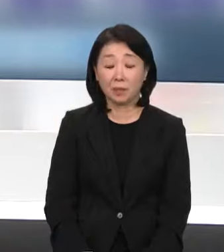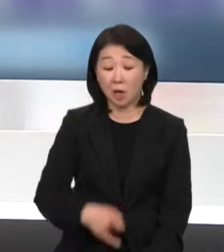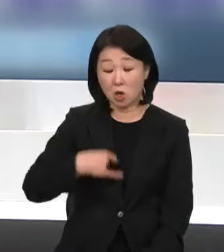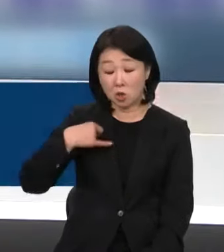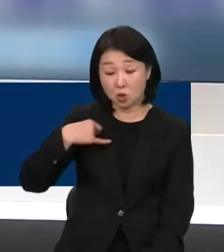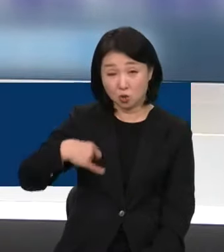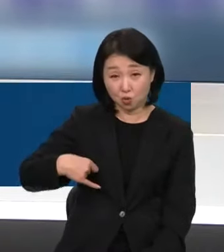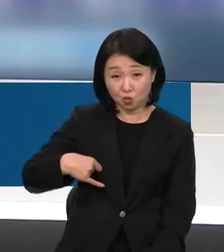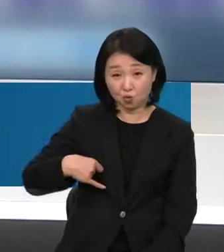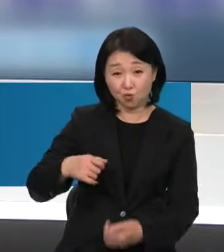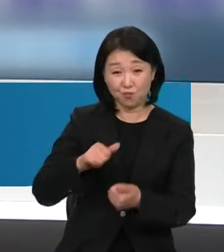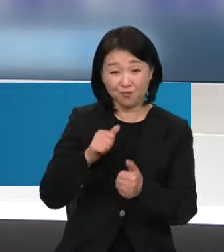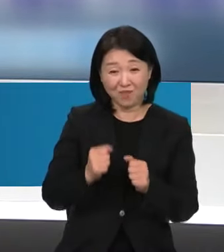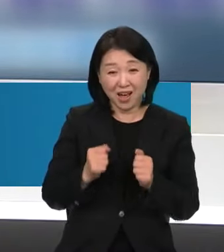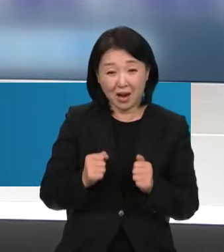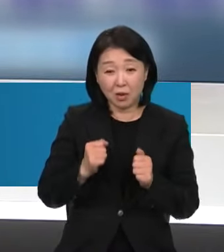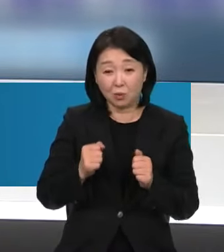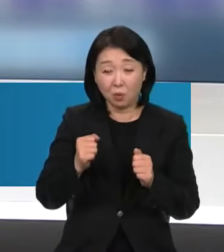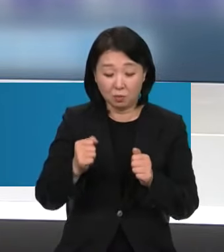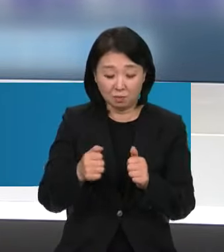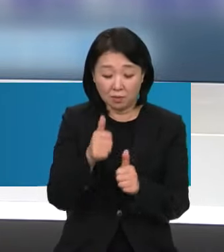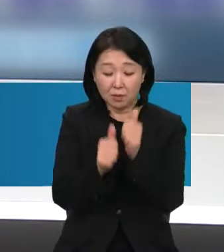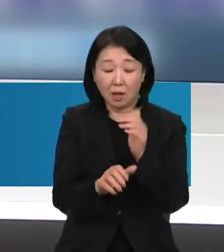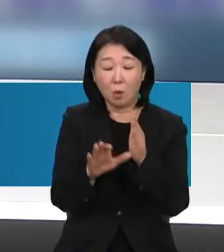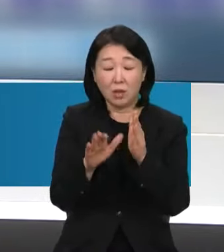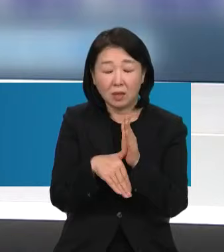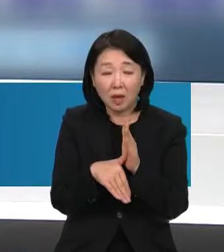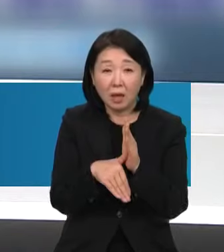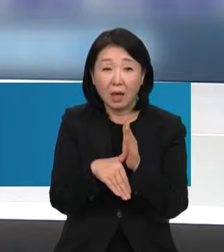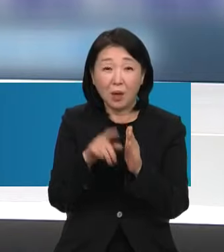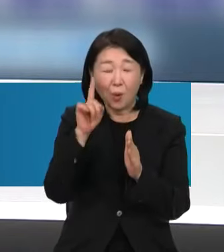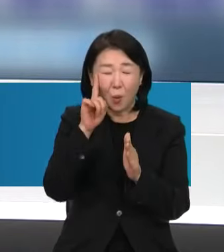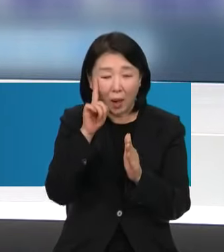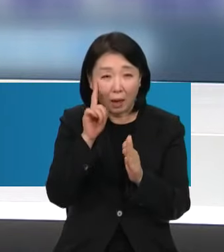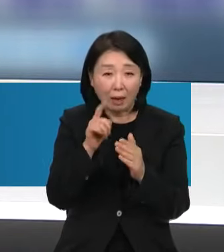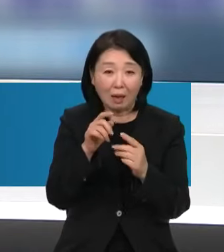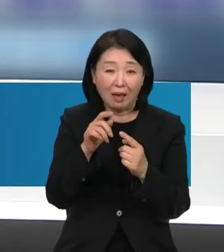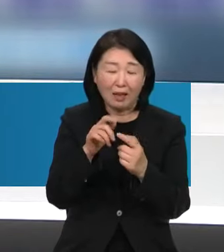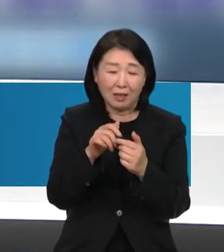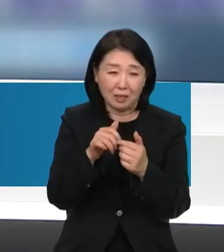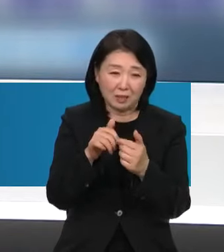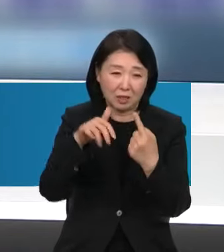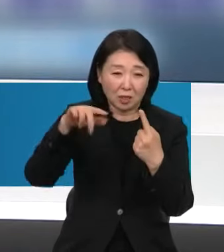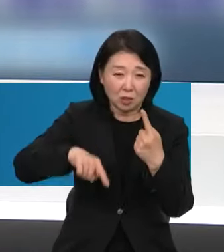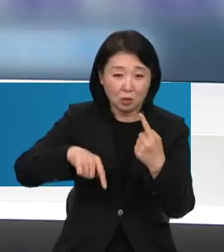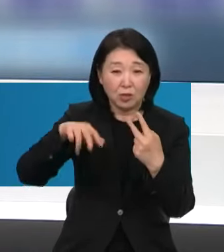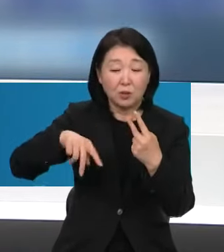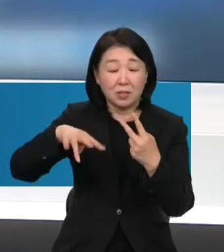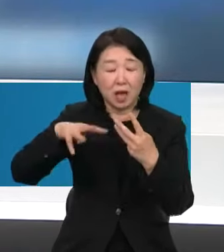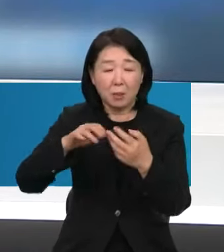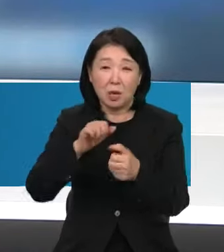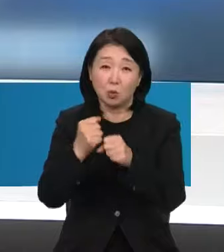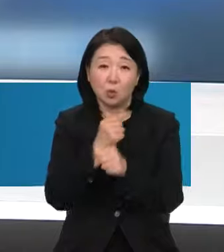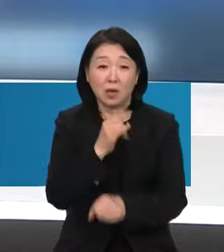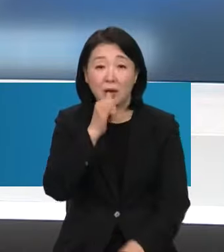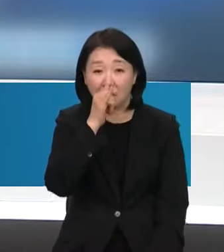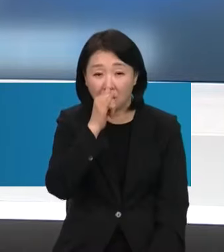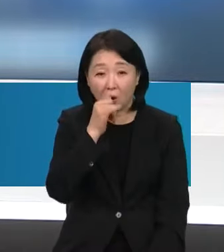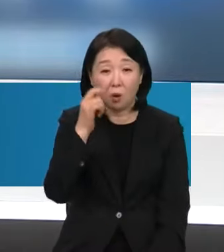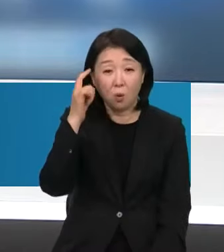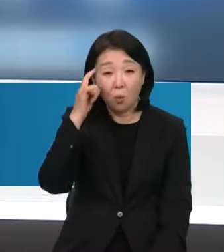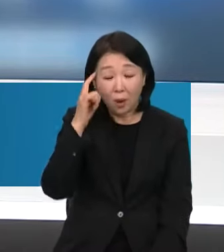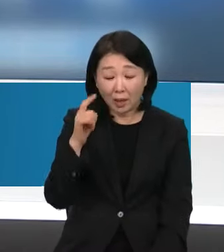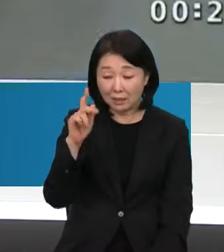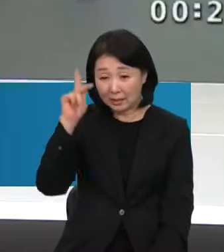중국에서 열린 마라톤 대회에서 승부 조작 의혹이 불거졌습니다. 대회에 출전했던 케냐 선수가 중국 선수의 우승을